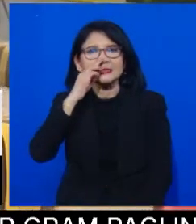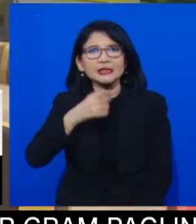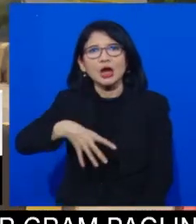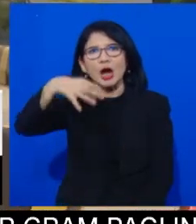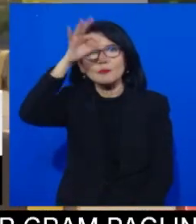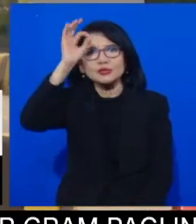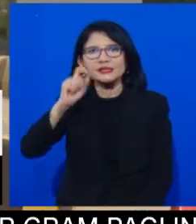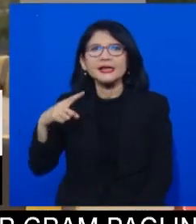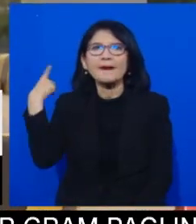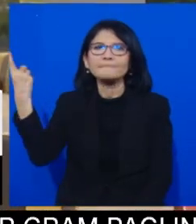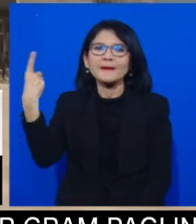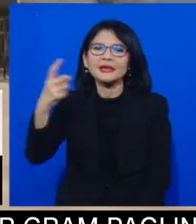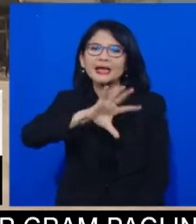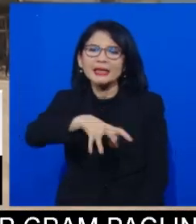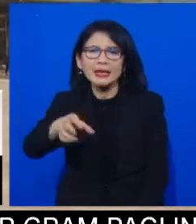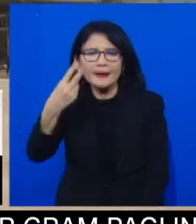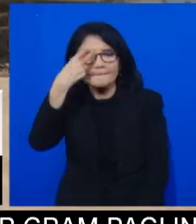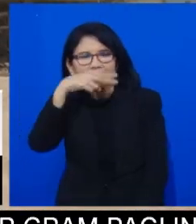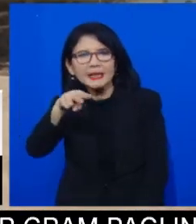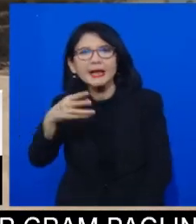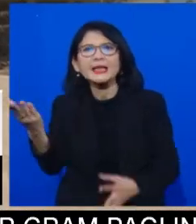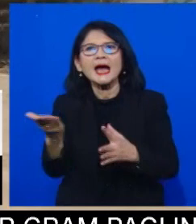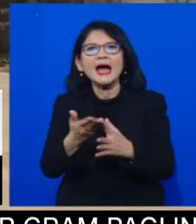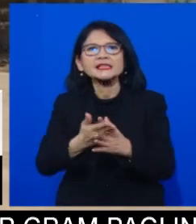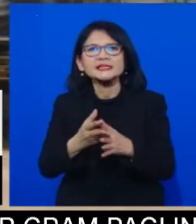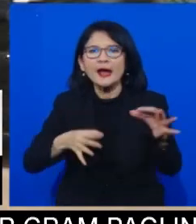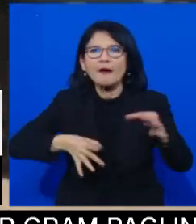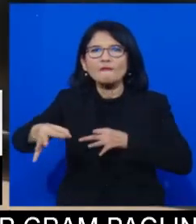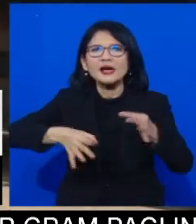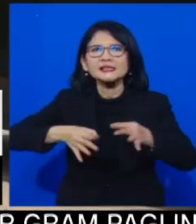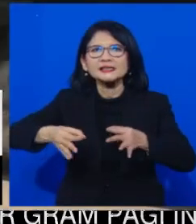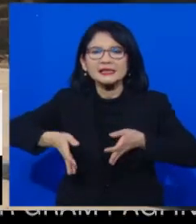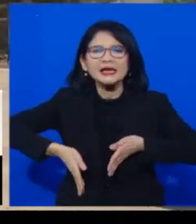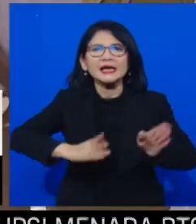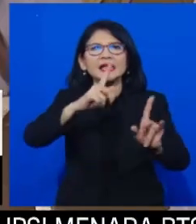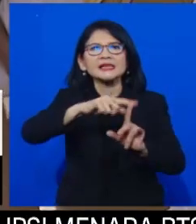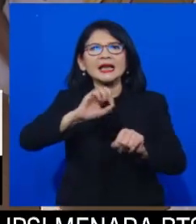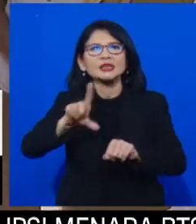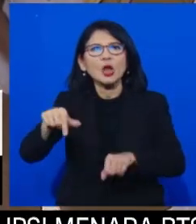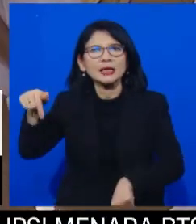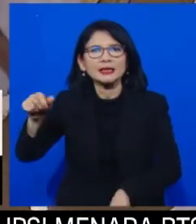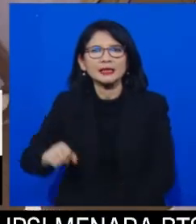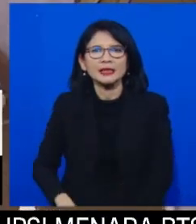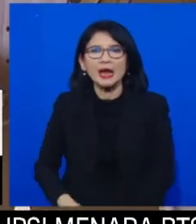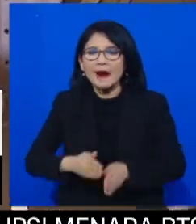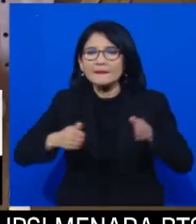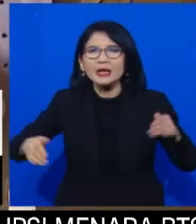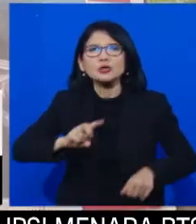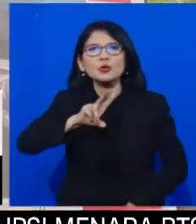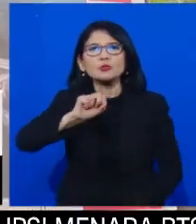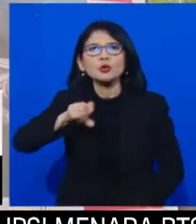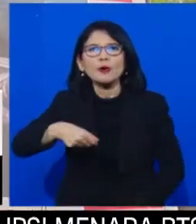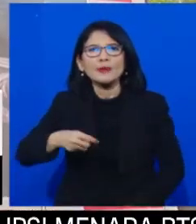dan pemerintah daerah mengecek kesiapan akhir akses dan fasilitas seluas jalan tol Dolok merawan sinasak sepanjang 20,4 KM